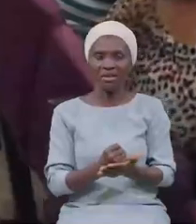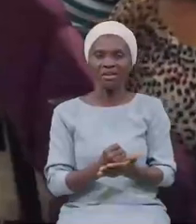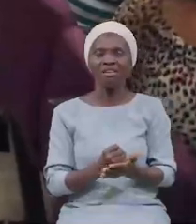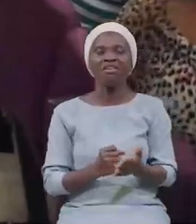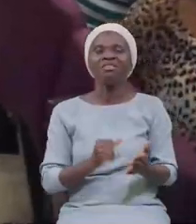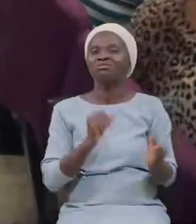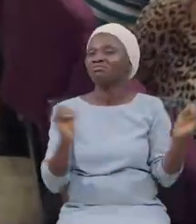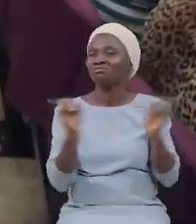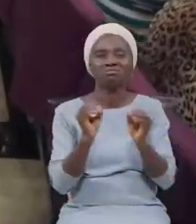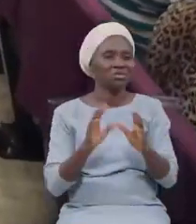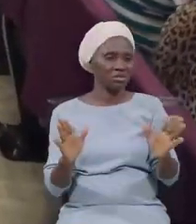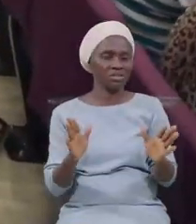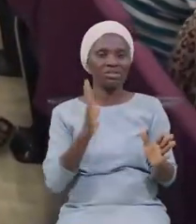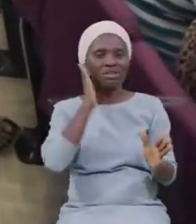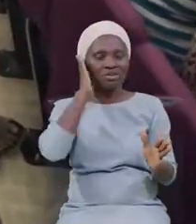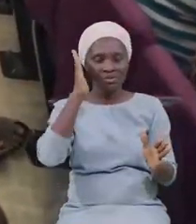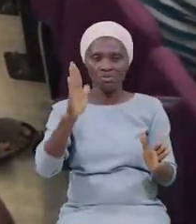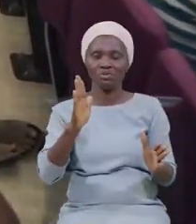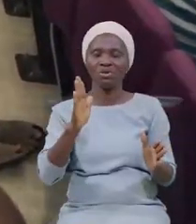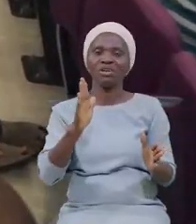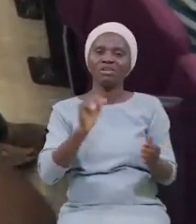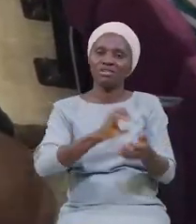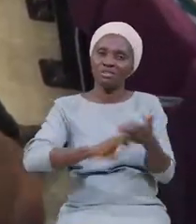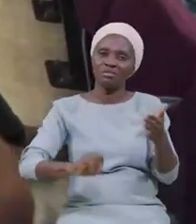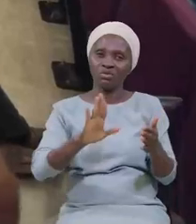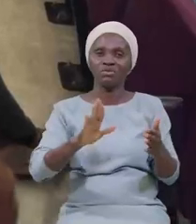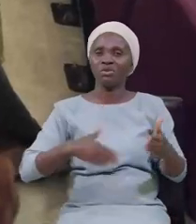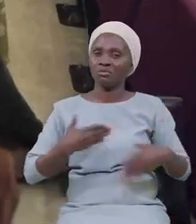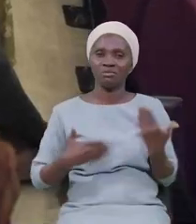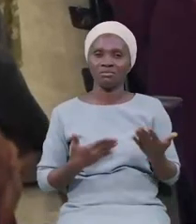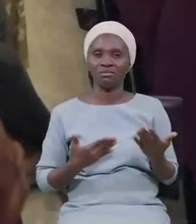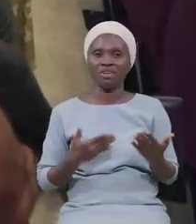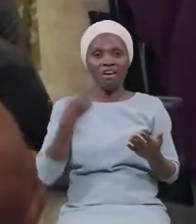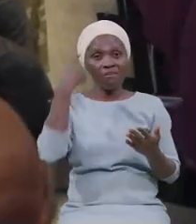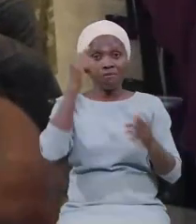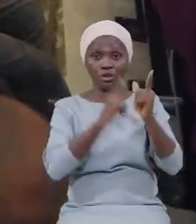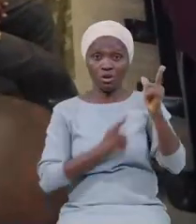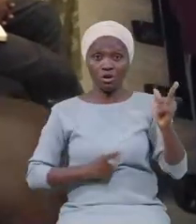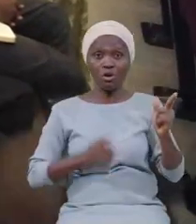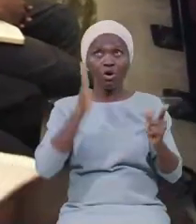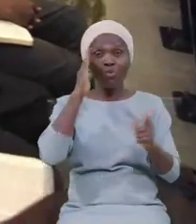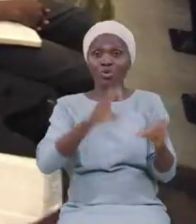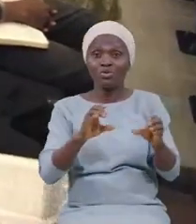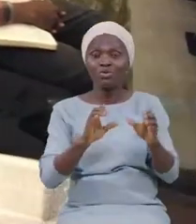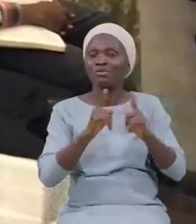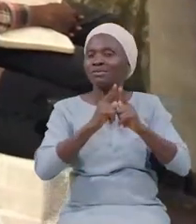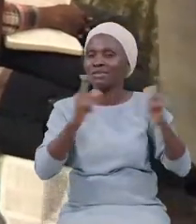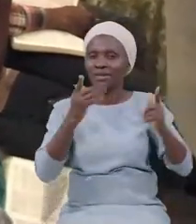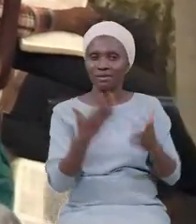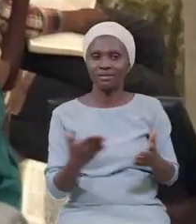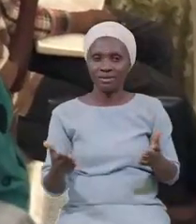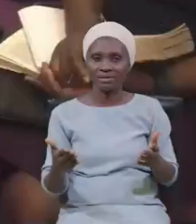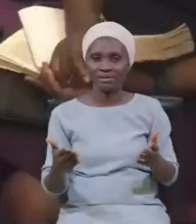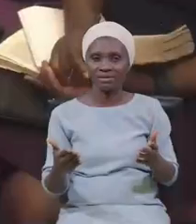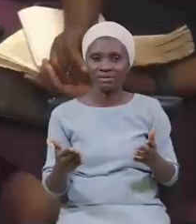Rien ne vous attristera pas, car l'Éternel fait de grandes choses. Ou quand?